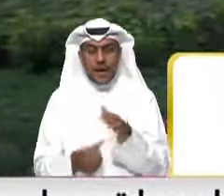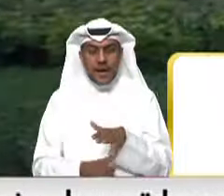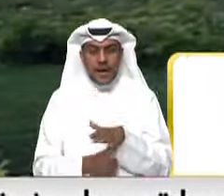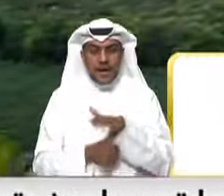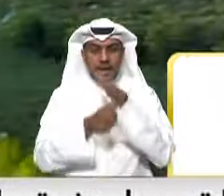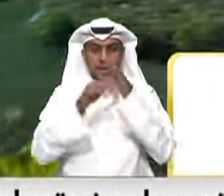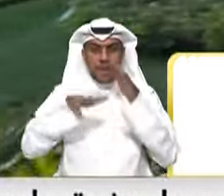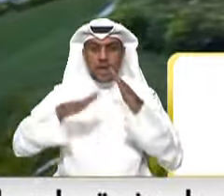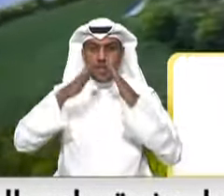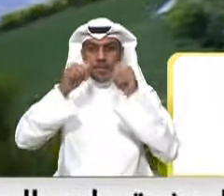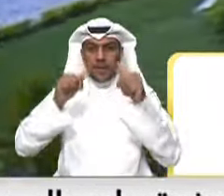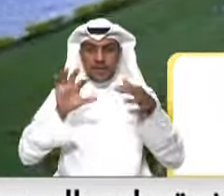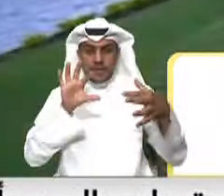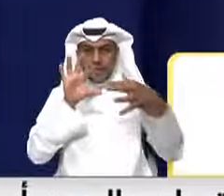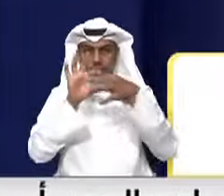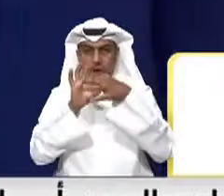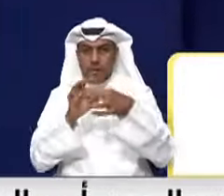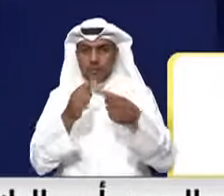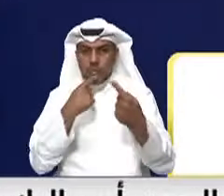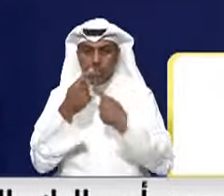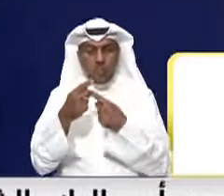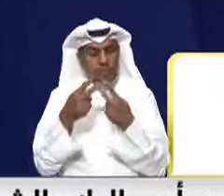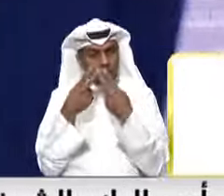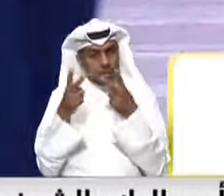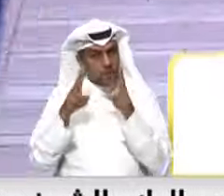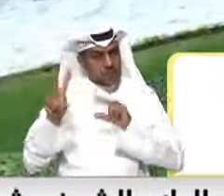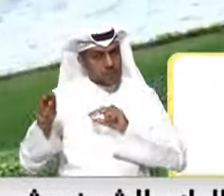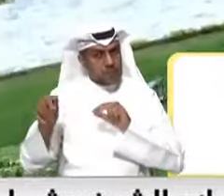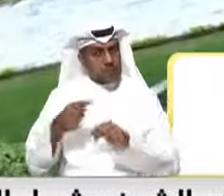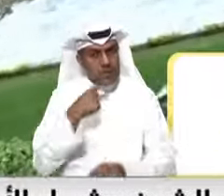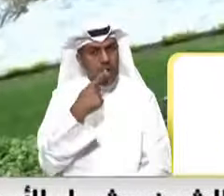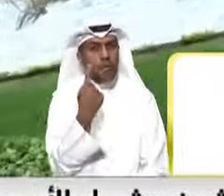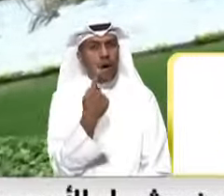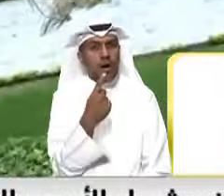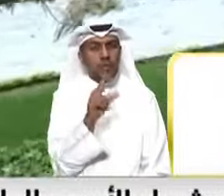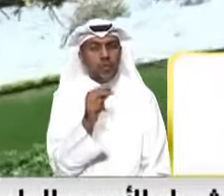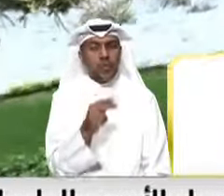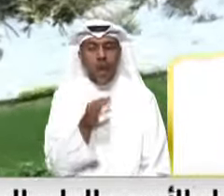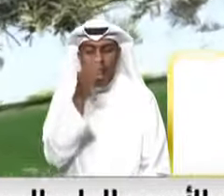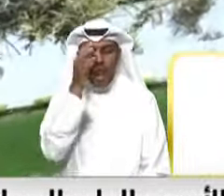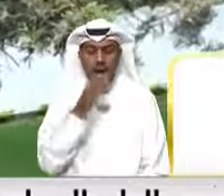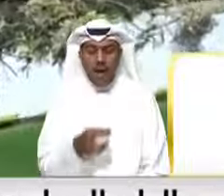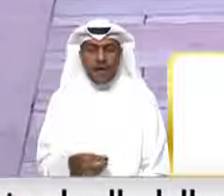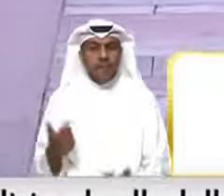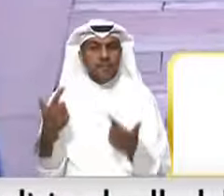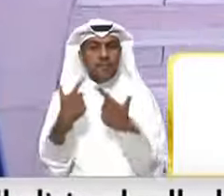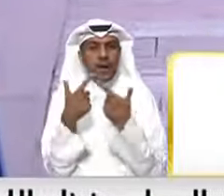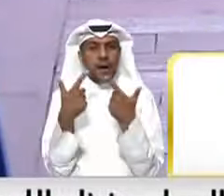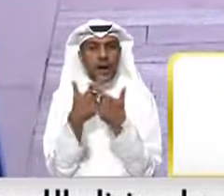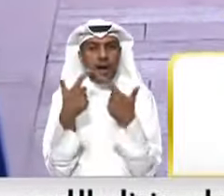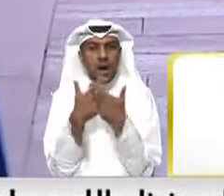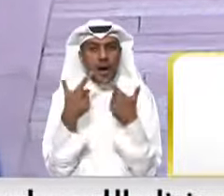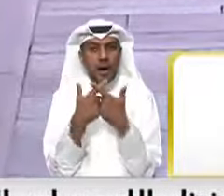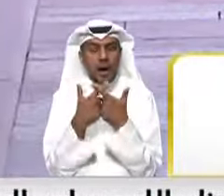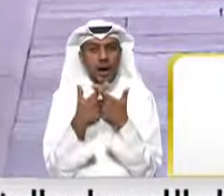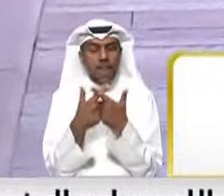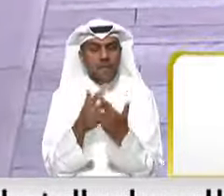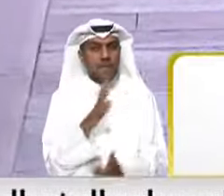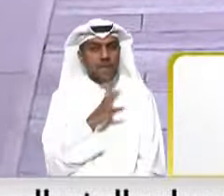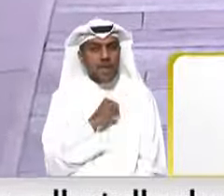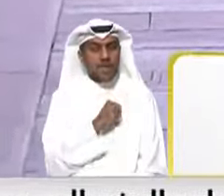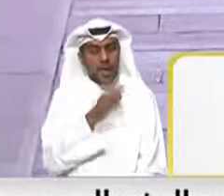ومستدام لإطلاق النار في قطاع غزة وضرورة تيسير النفاذ الآمن الكافي